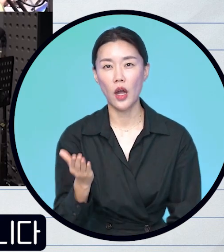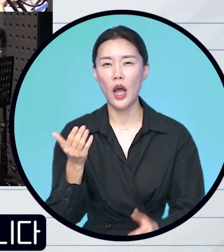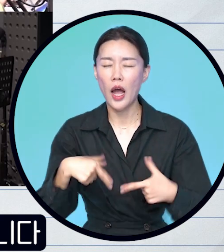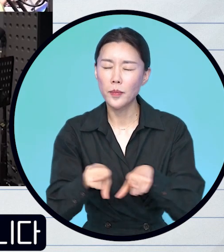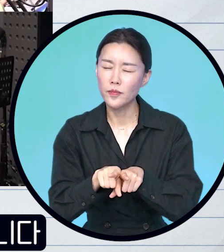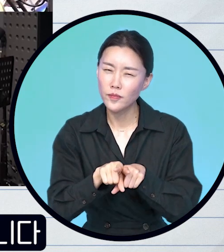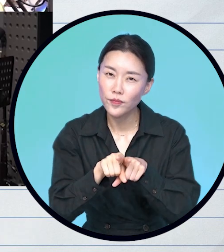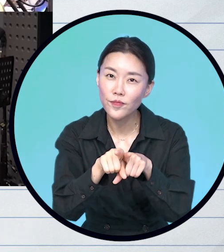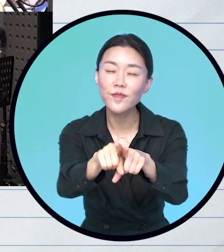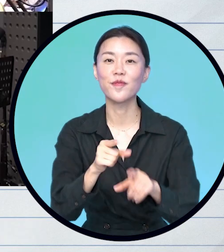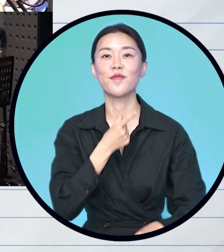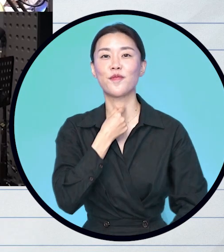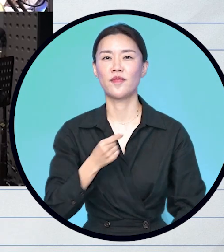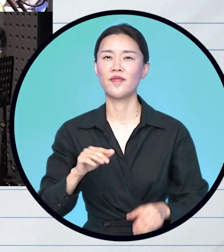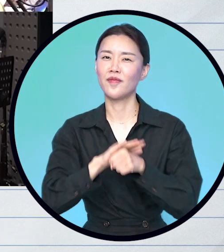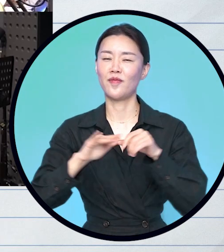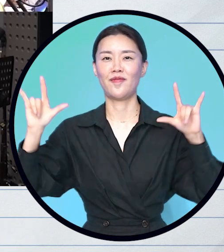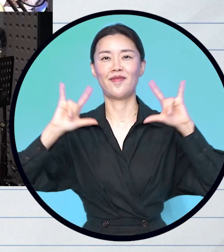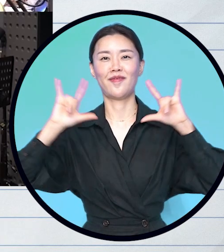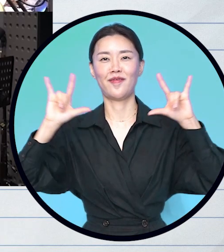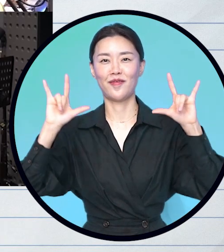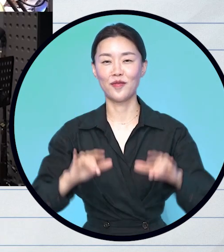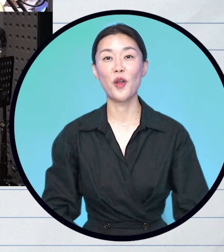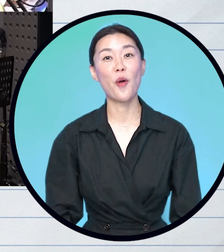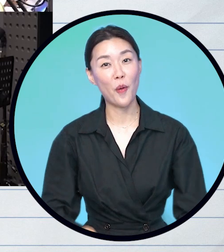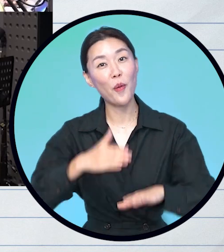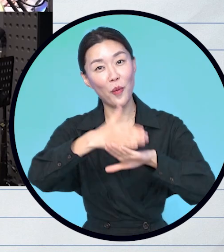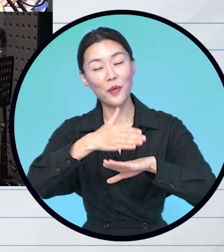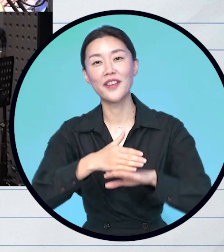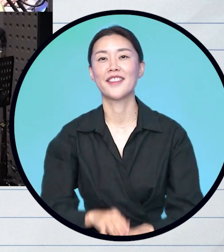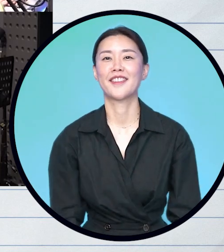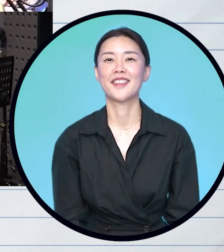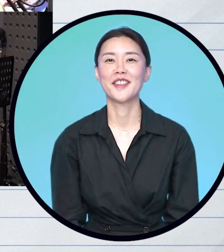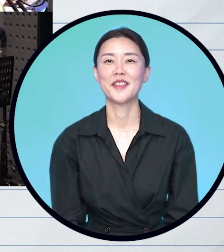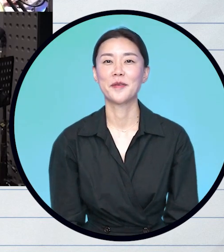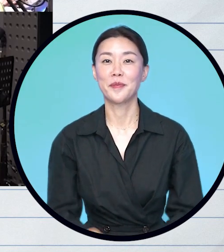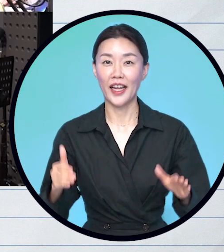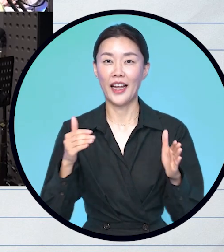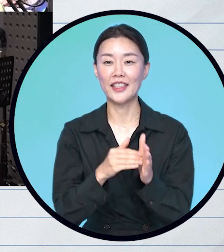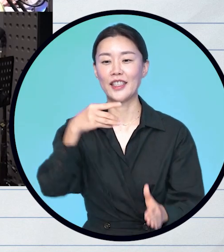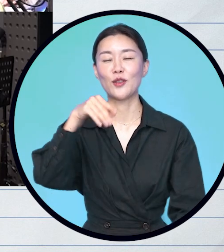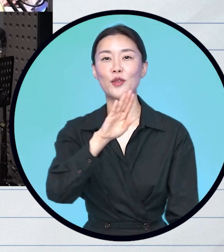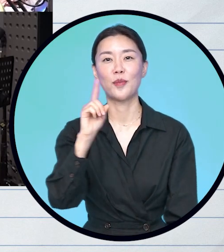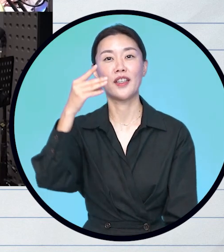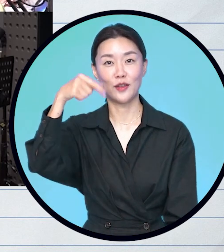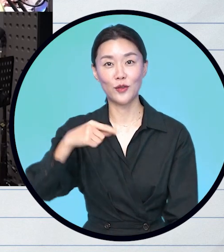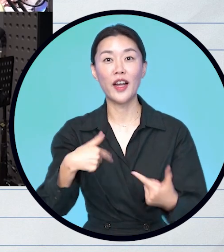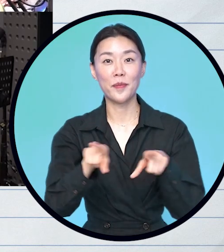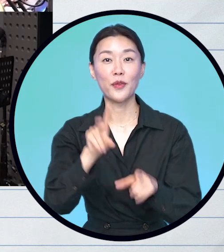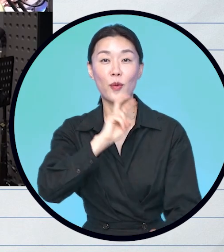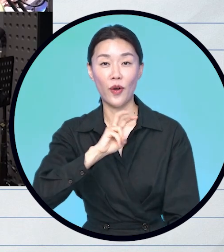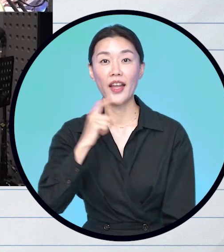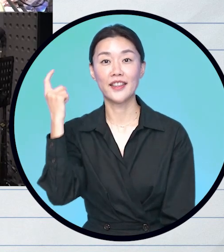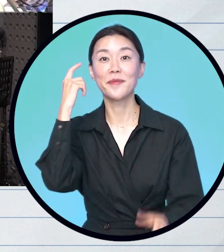싶습니다. 예스. 사랑합니다, 모아분들. 아, 예. 감사합니다. 예. 지금까지 투모로우바이투게더의 앨범